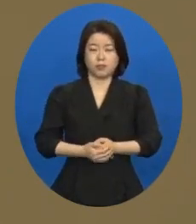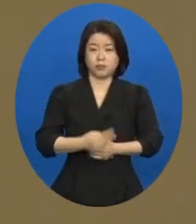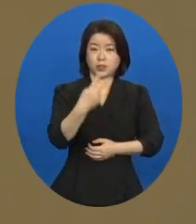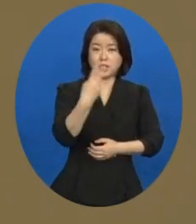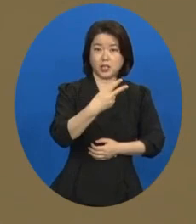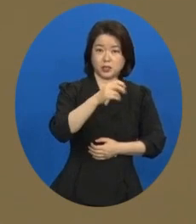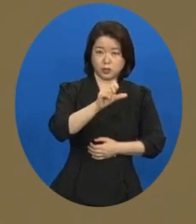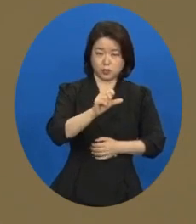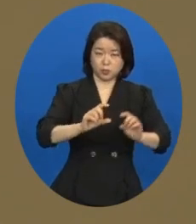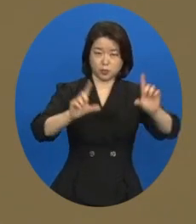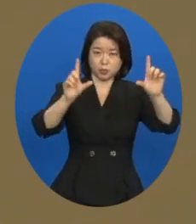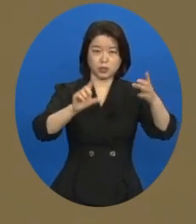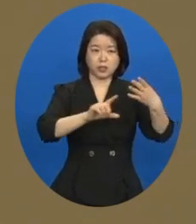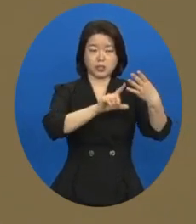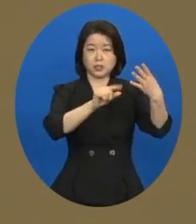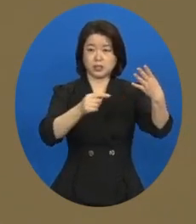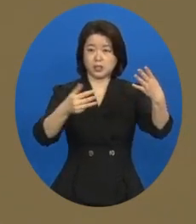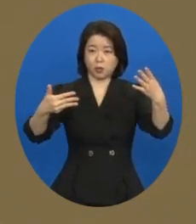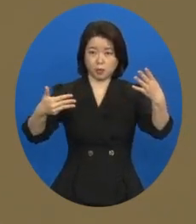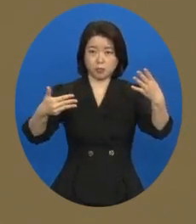2005년 4월 8일